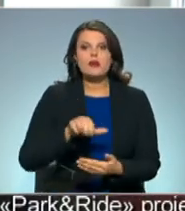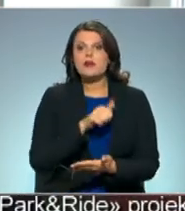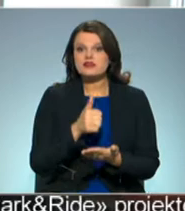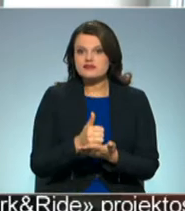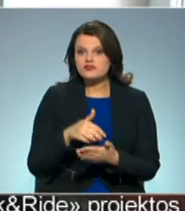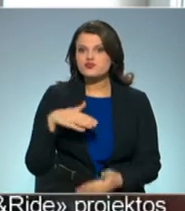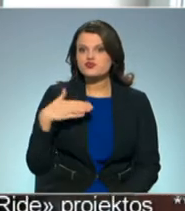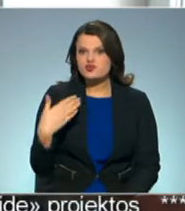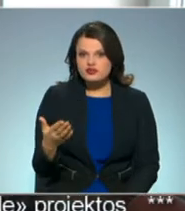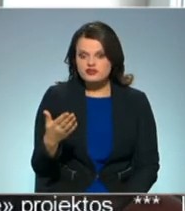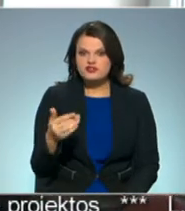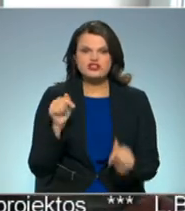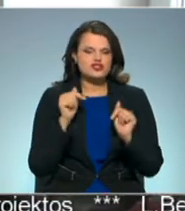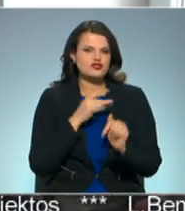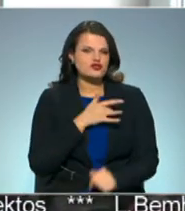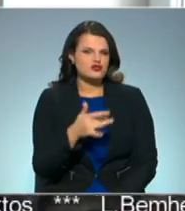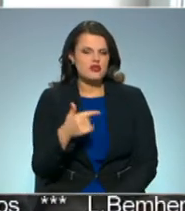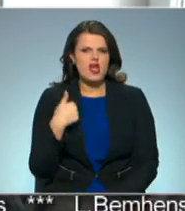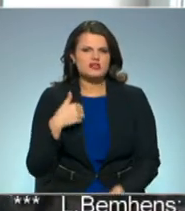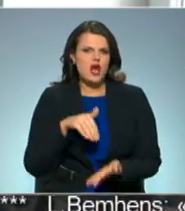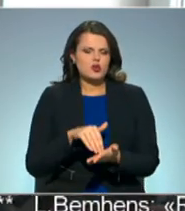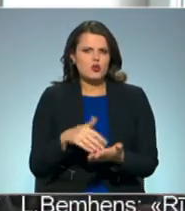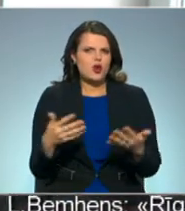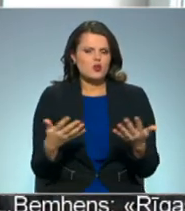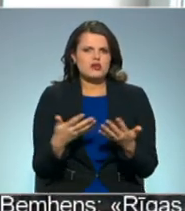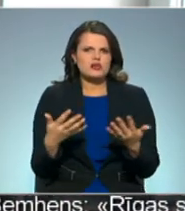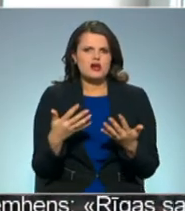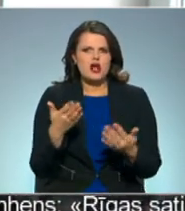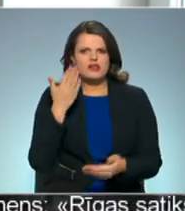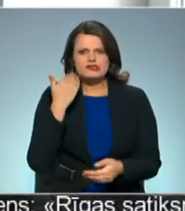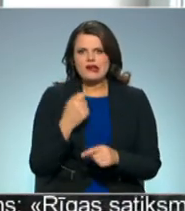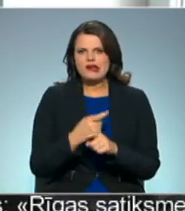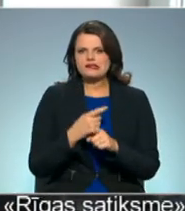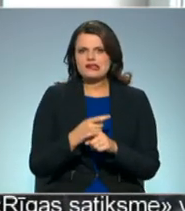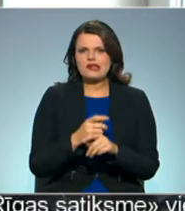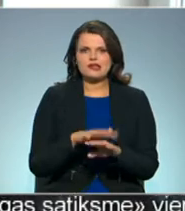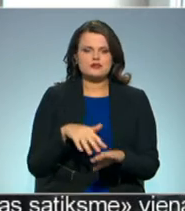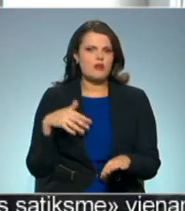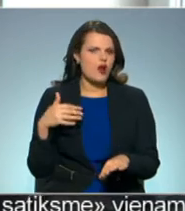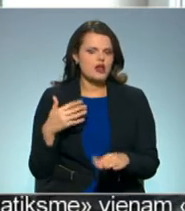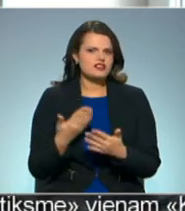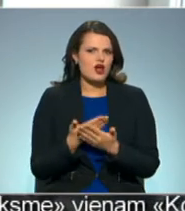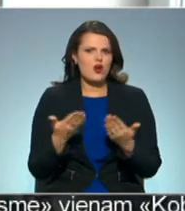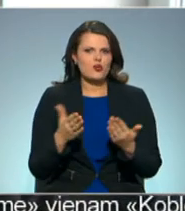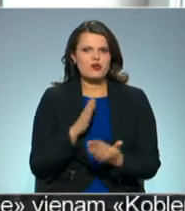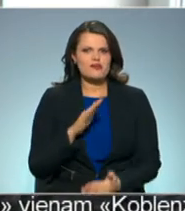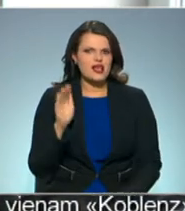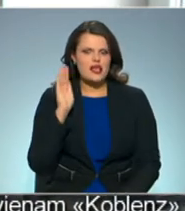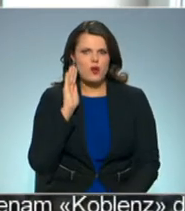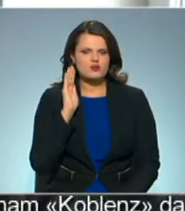puses, šķita, ka es atrodos kādā senās Grieķijas polisā, kur bija